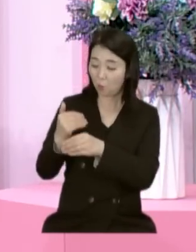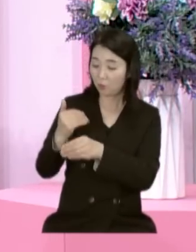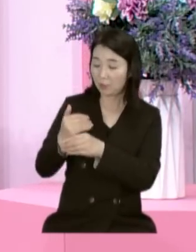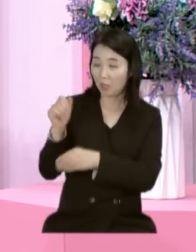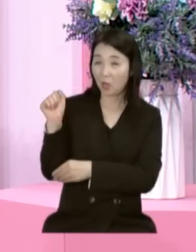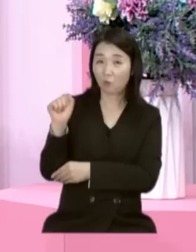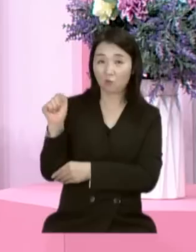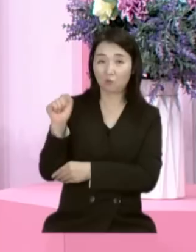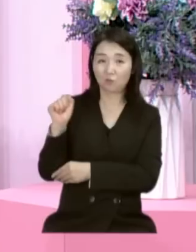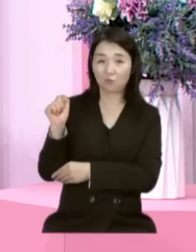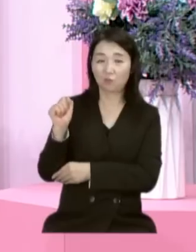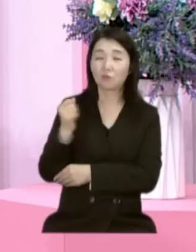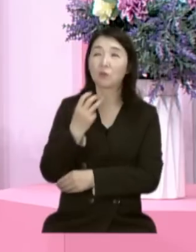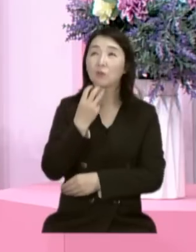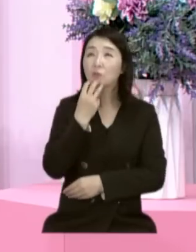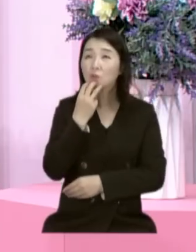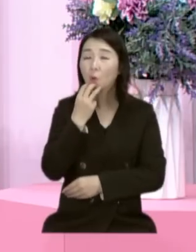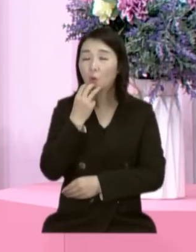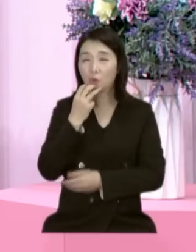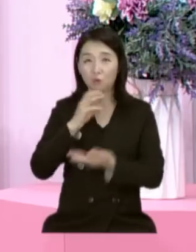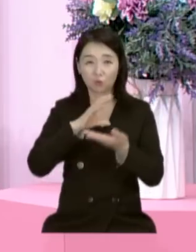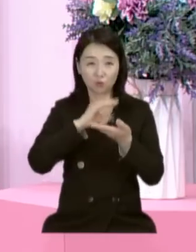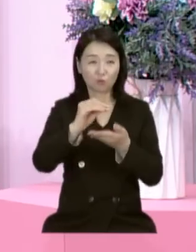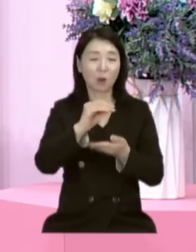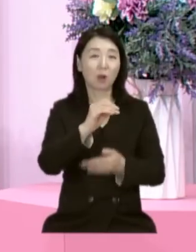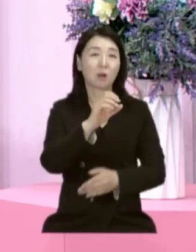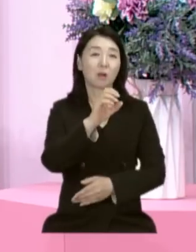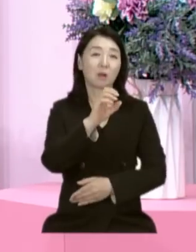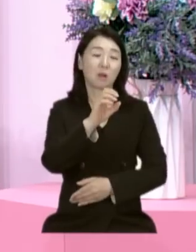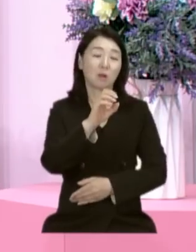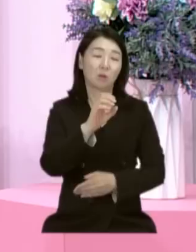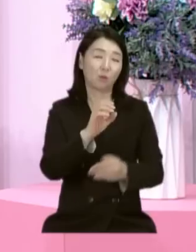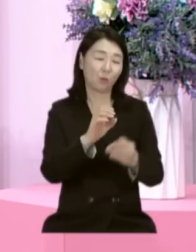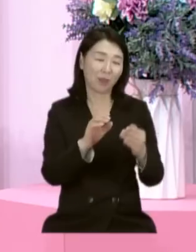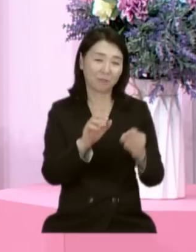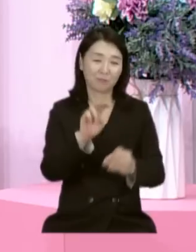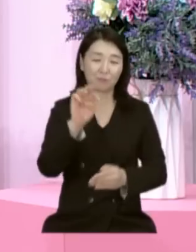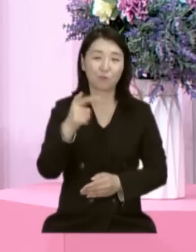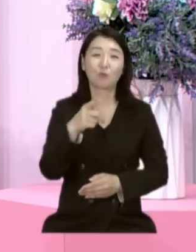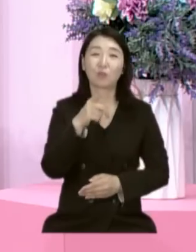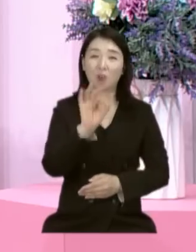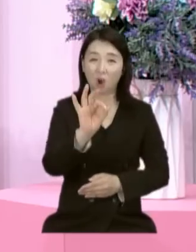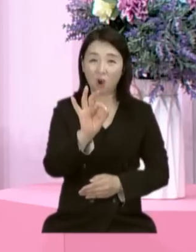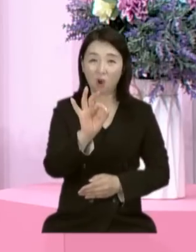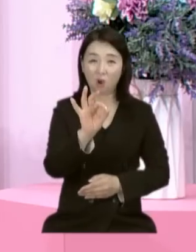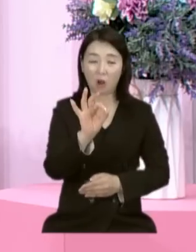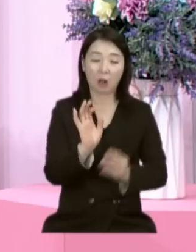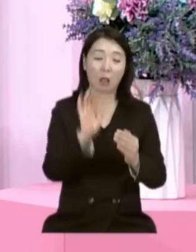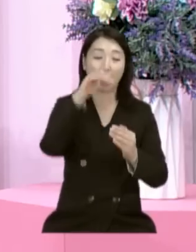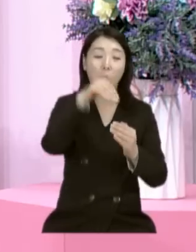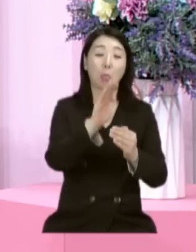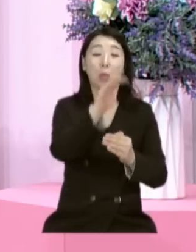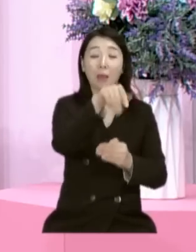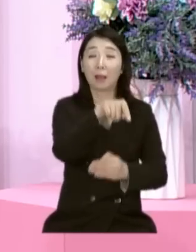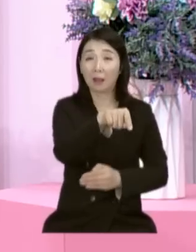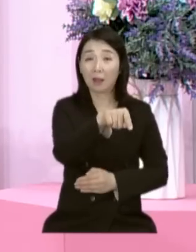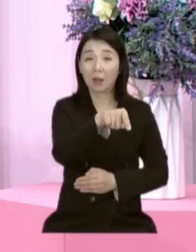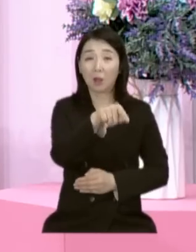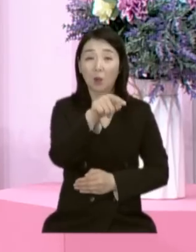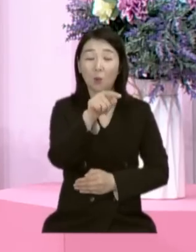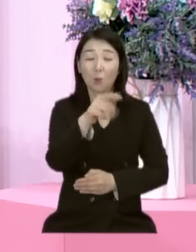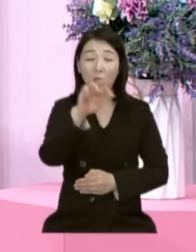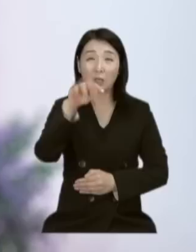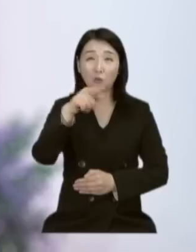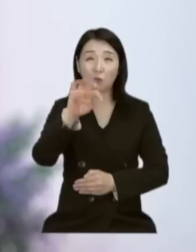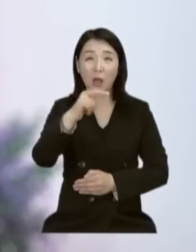몰고 서울에서 문경을 갑니다. 네. 문경을 가면서 수안부라는 지역에서 커브길에서 핸들을